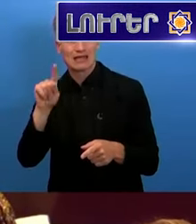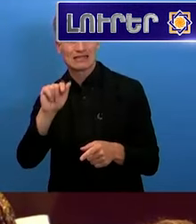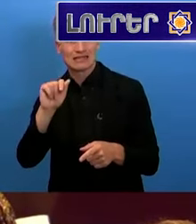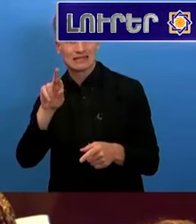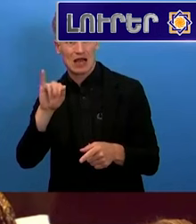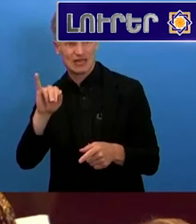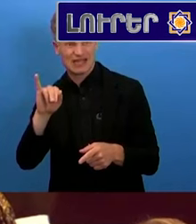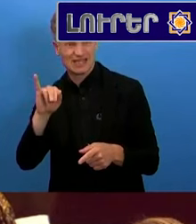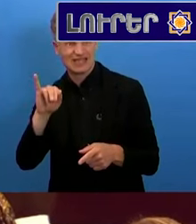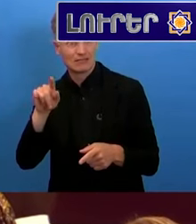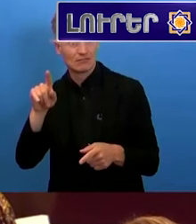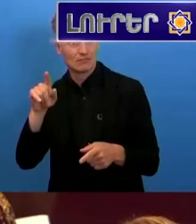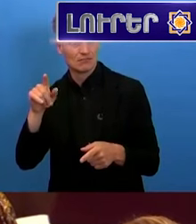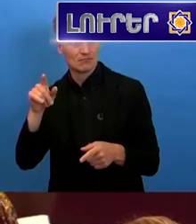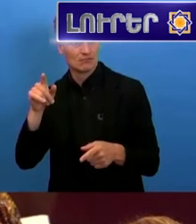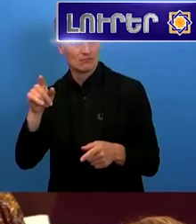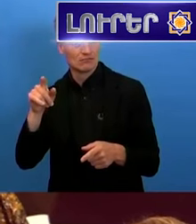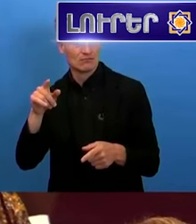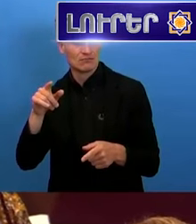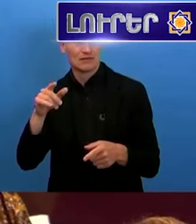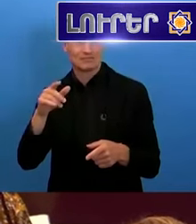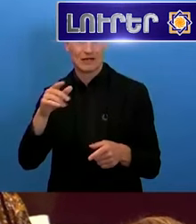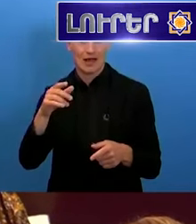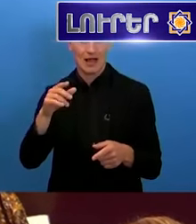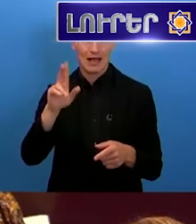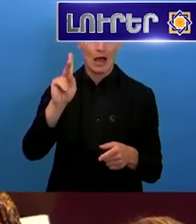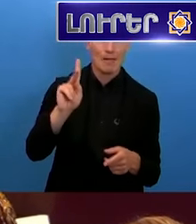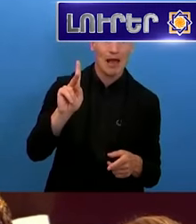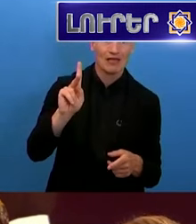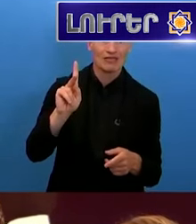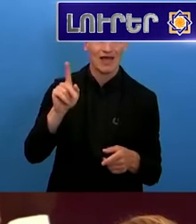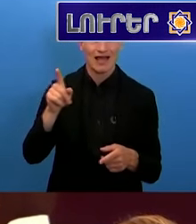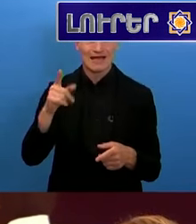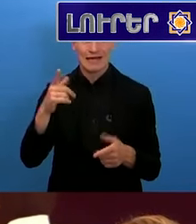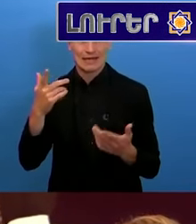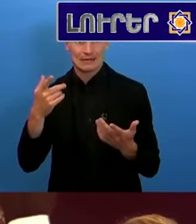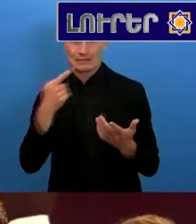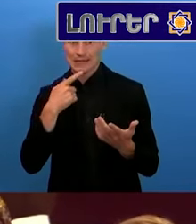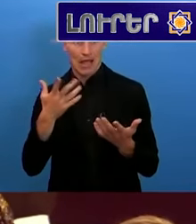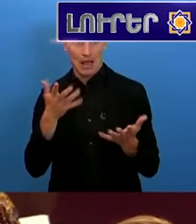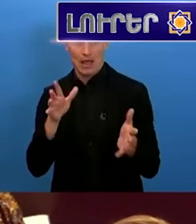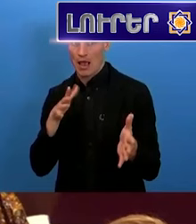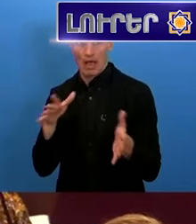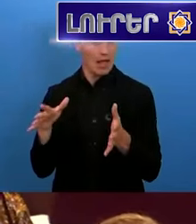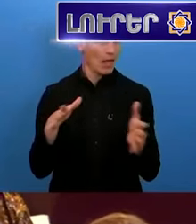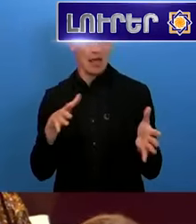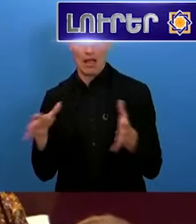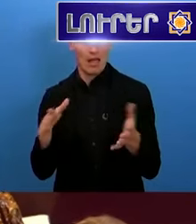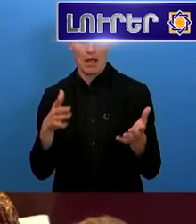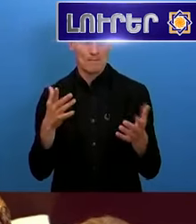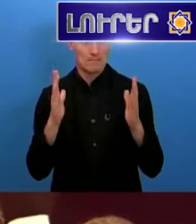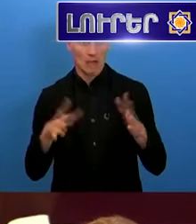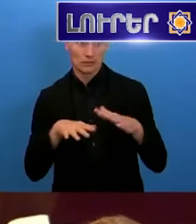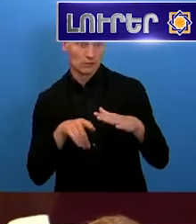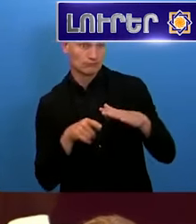ԱՄՆ այս հարչակավոր կազմակերպության անդամ։ Եվ իլցրալ Արմենակ Աբրահամյանը։ Ինքն գծալավ էր մի քանի հարցում էլ ընղարկալ գլխավոր